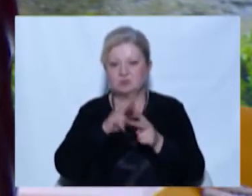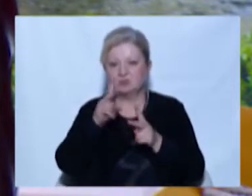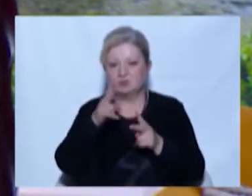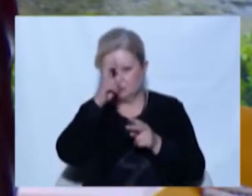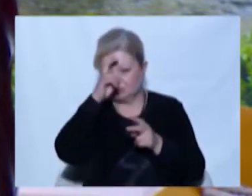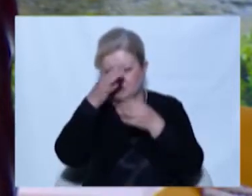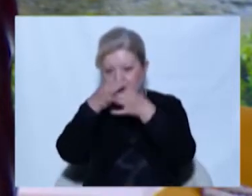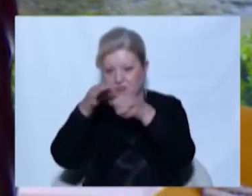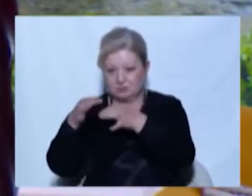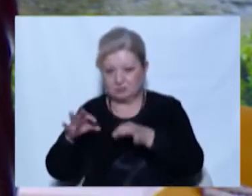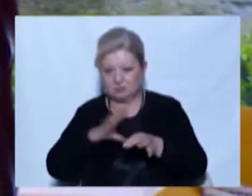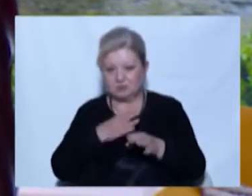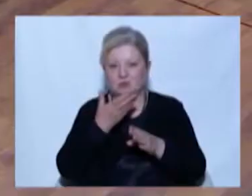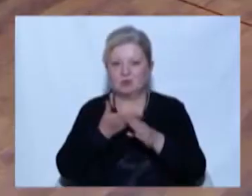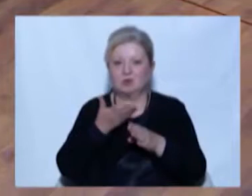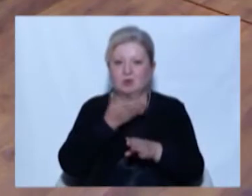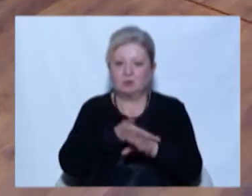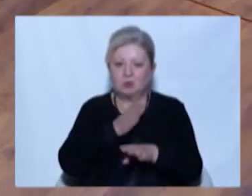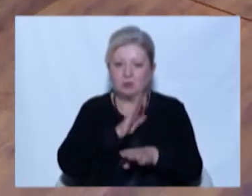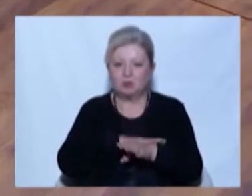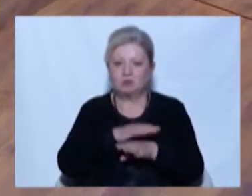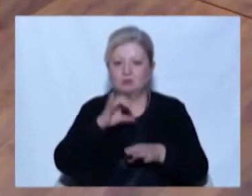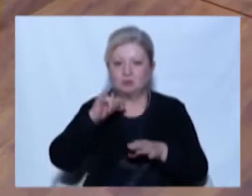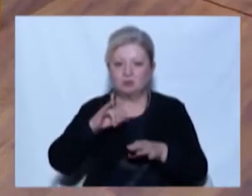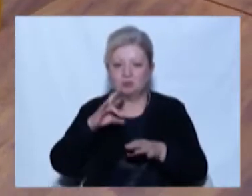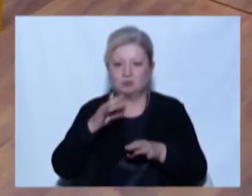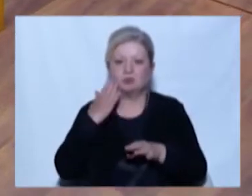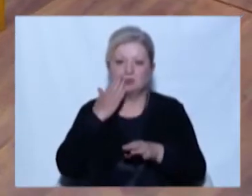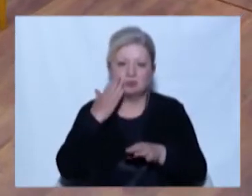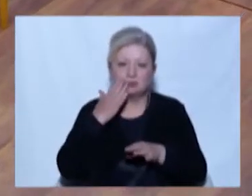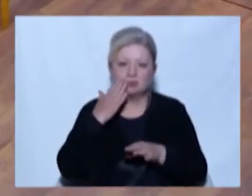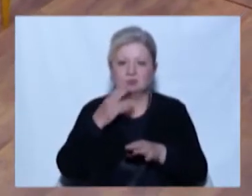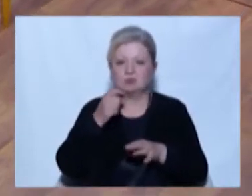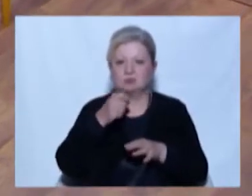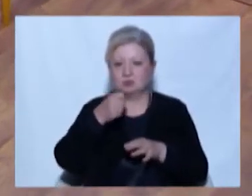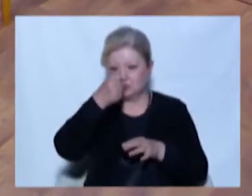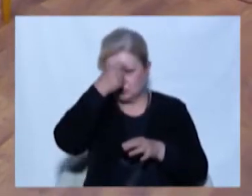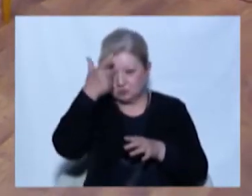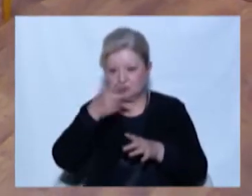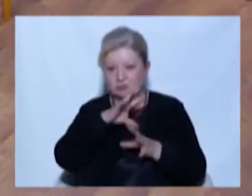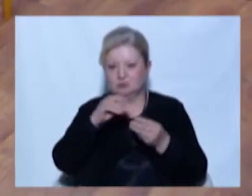გერმანიისაგან, პოლონეთი, ჩეხოსლოვაკია, უნგრეთი, რუმინეთი და ბულგარეთი,